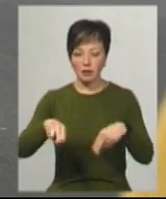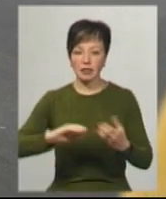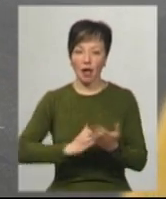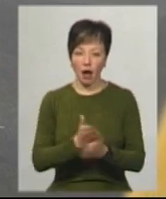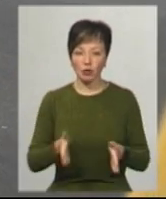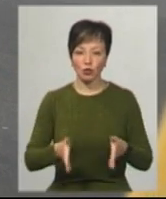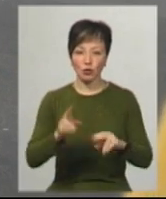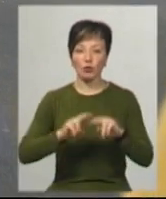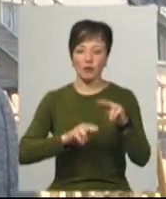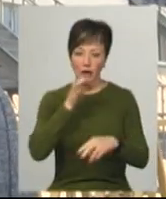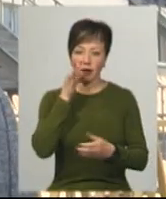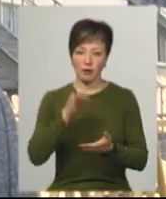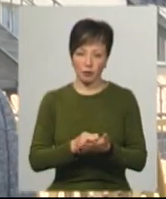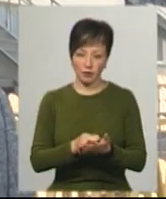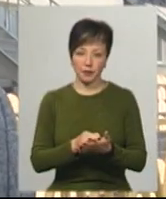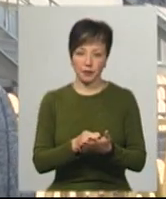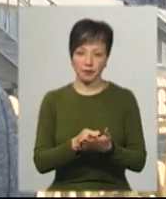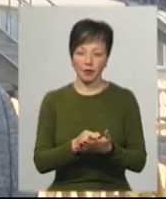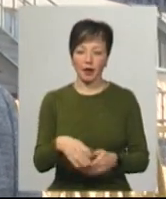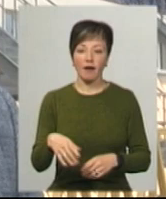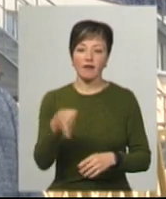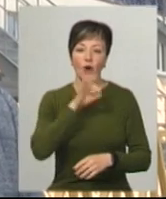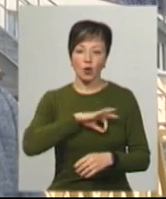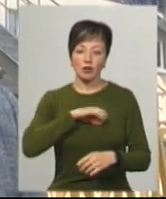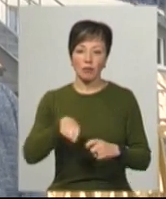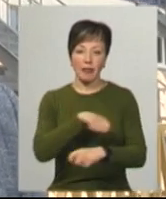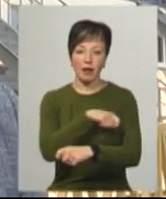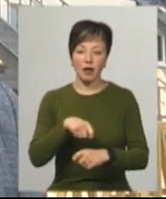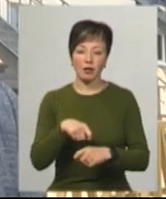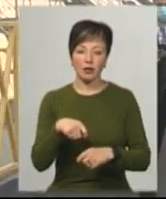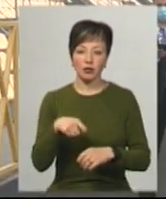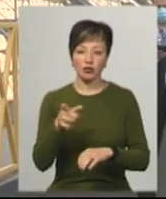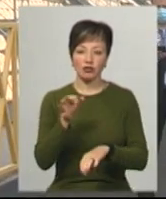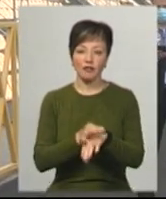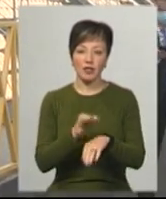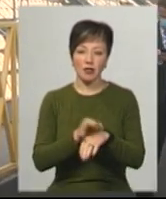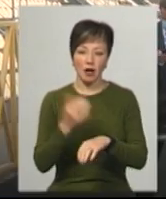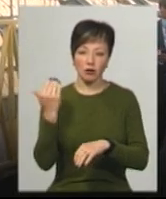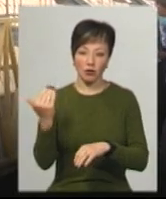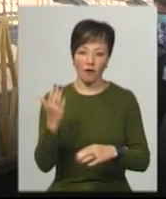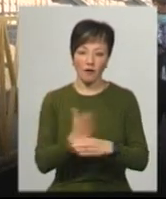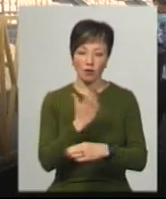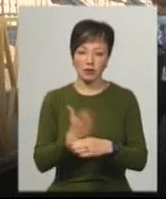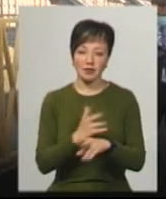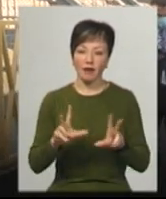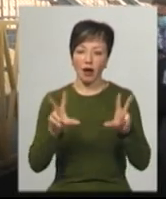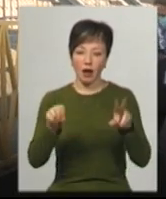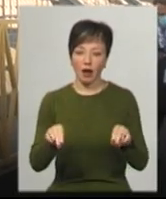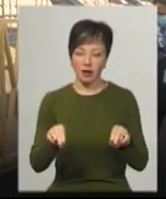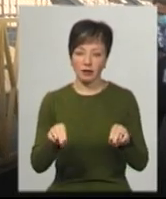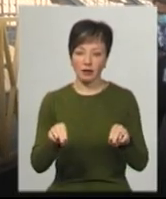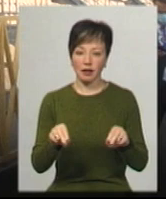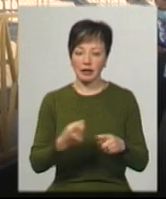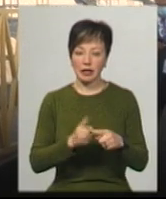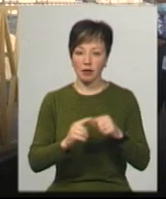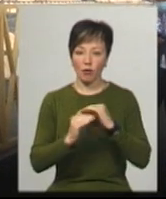каже, будівельники відповідають. Використовувалися матеріали швейцарського виробництва. Гарантія на